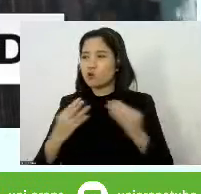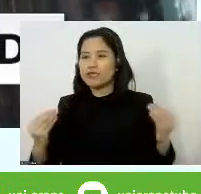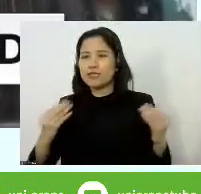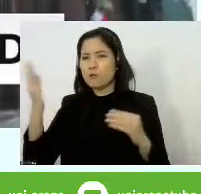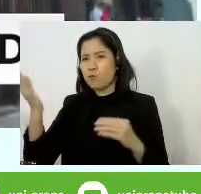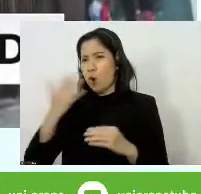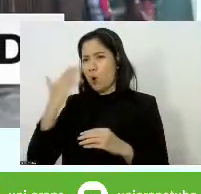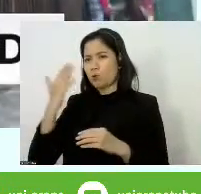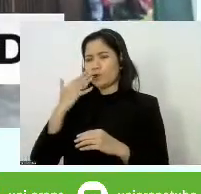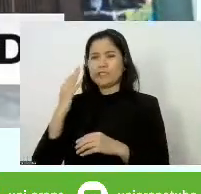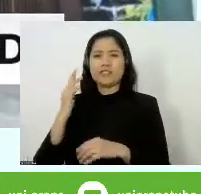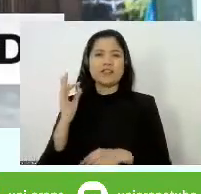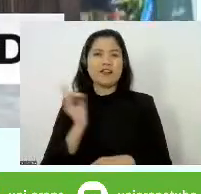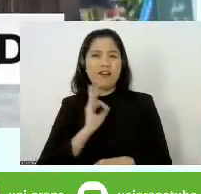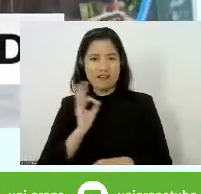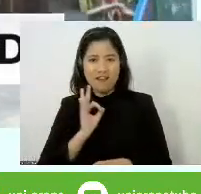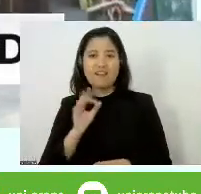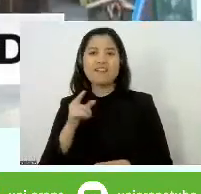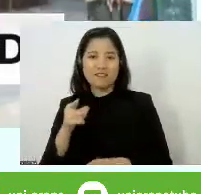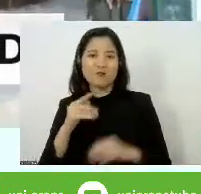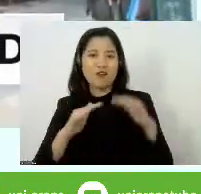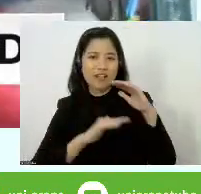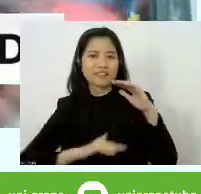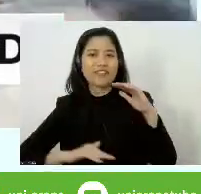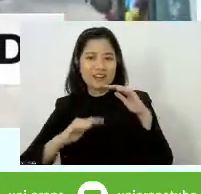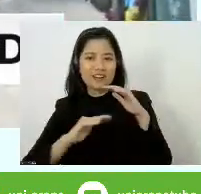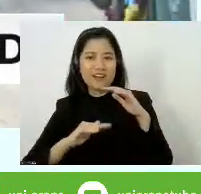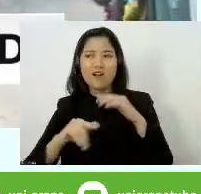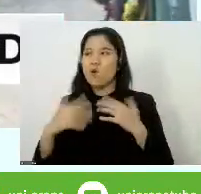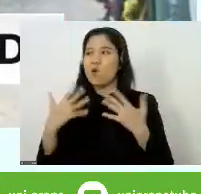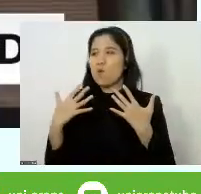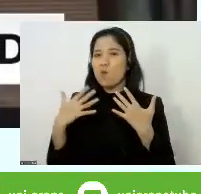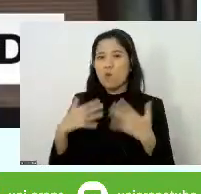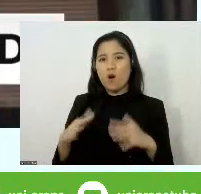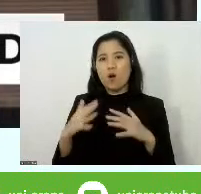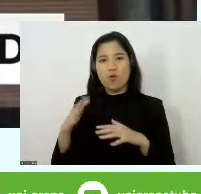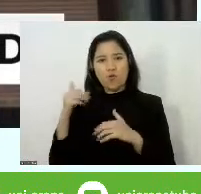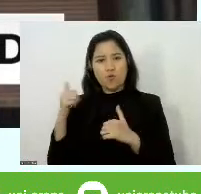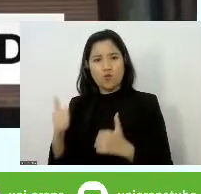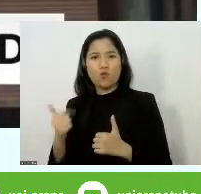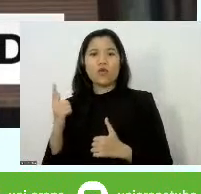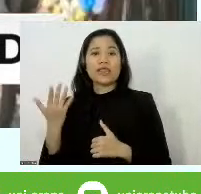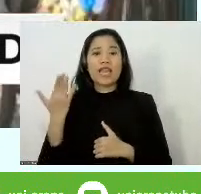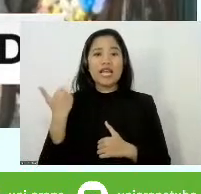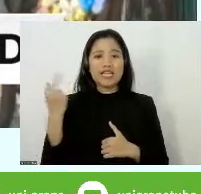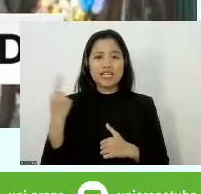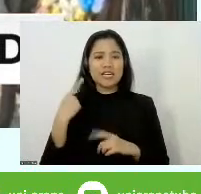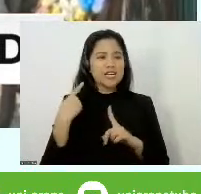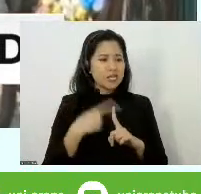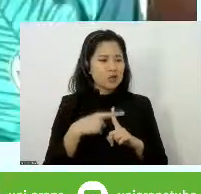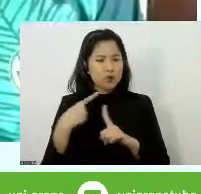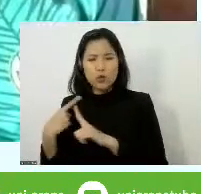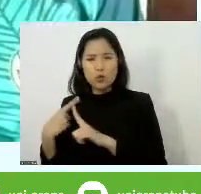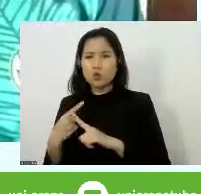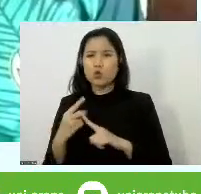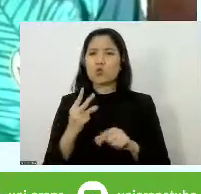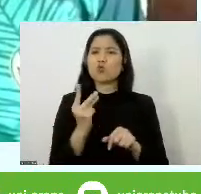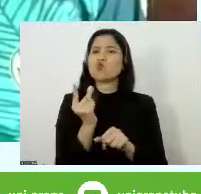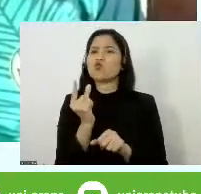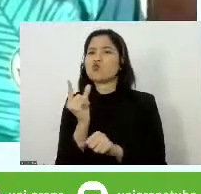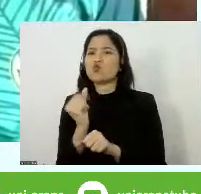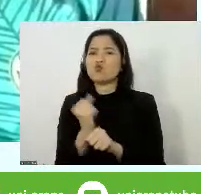kira-kira landasannya itu Akbar wahyunya sekali ya bener ya tapi kalau udah kita di Nikita hitung-hitungan angka kerugian